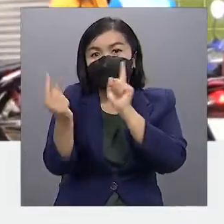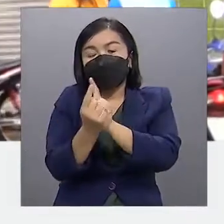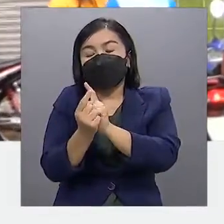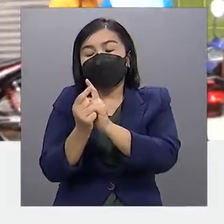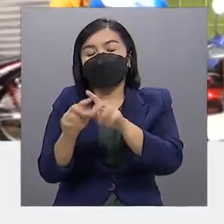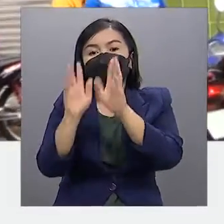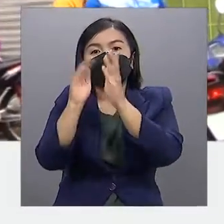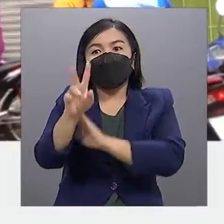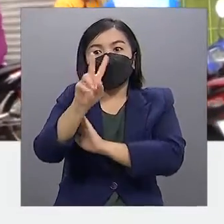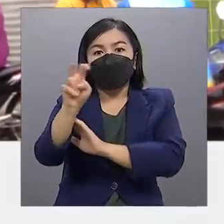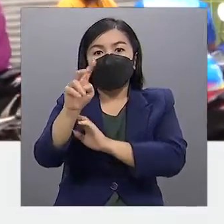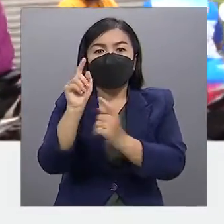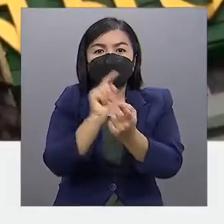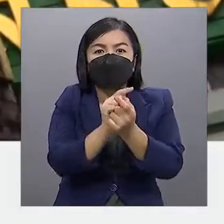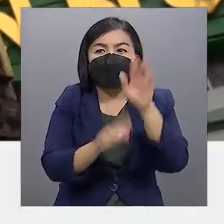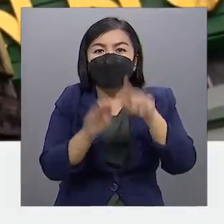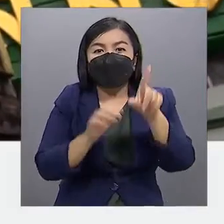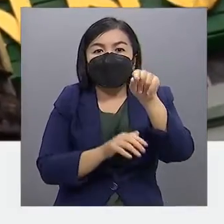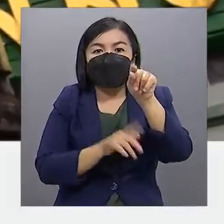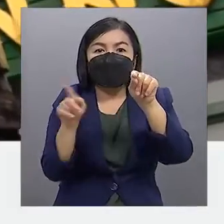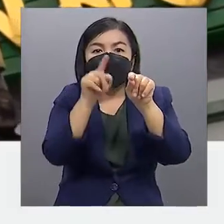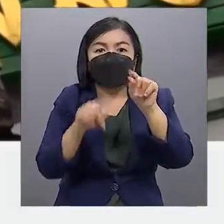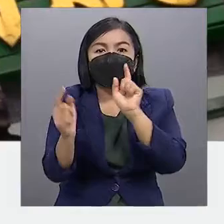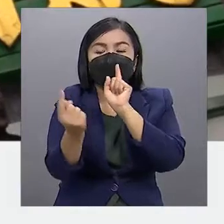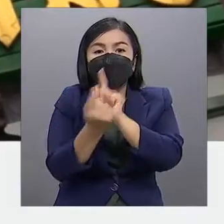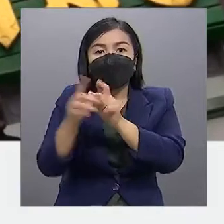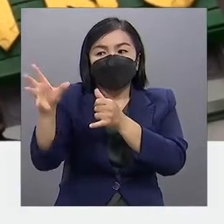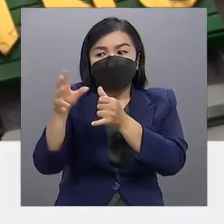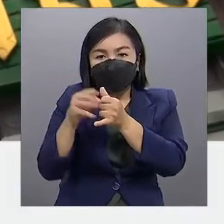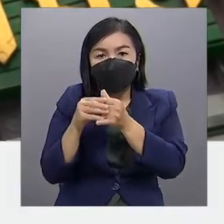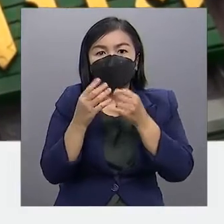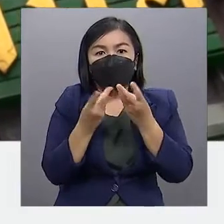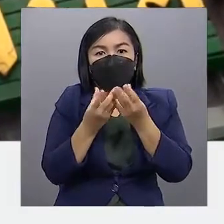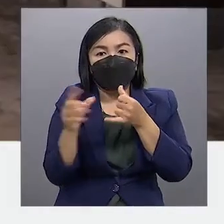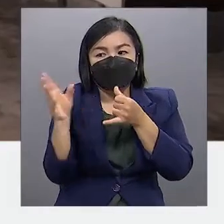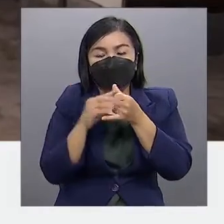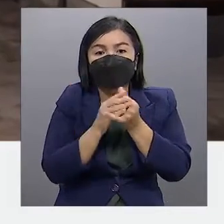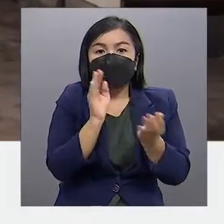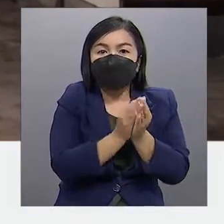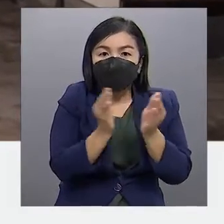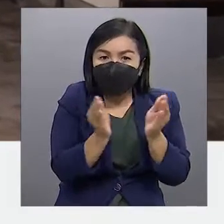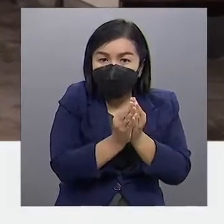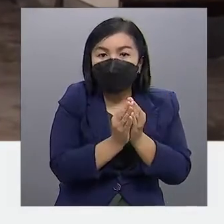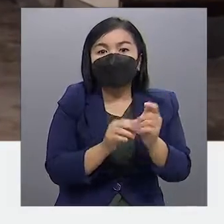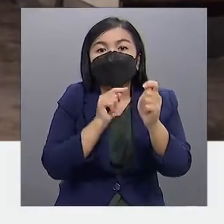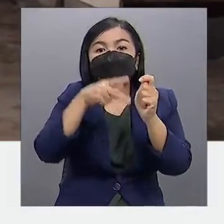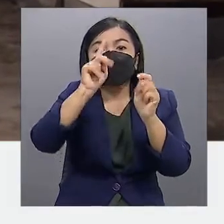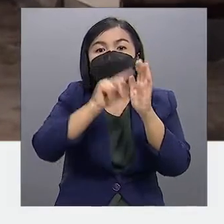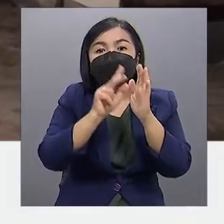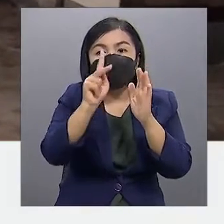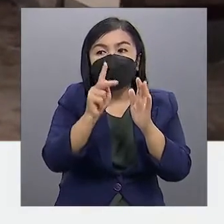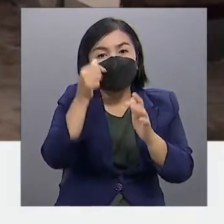เป็นร้อยละ 20ของการตรวจเชิงรุกทำให้ตัวเลขการติดเชื้อสะสมเอาเฉพาะที่อำเภอปากพนัง 2วัน